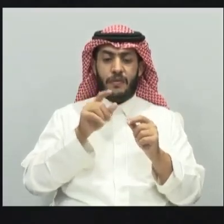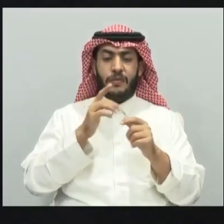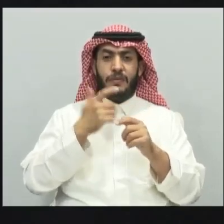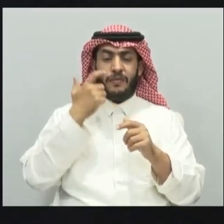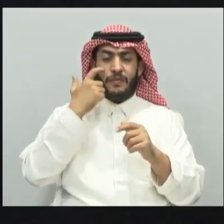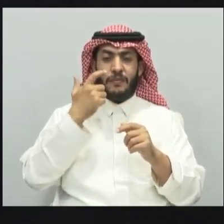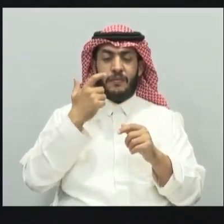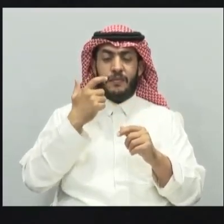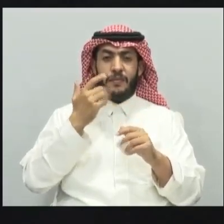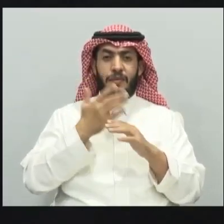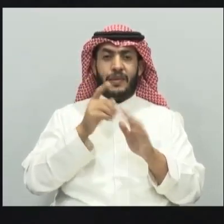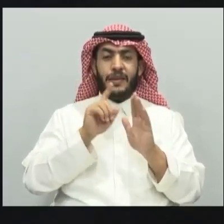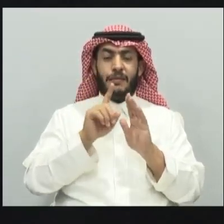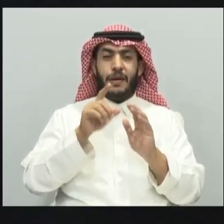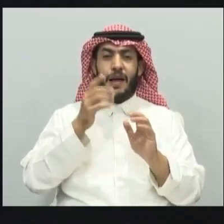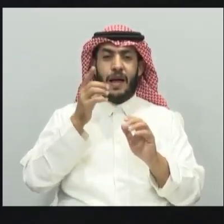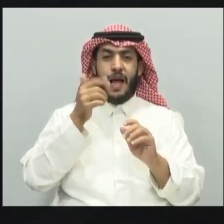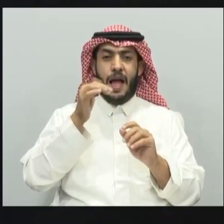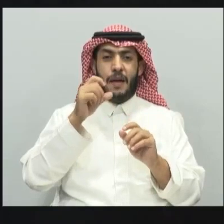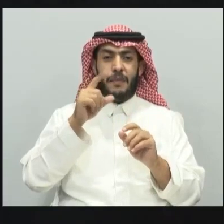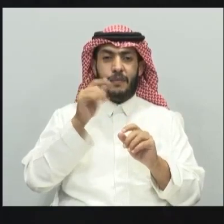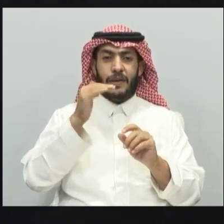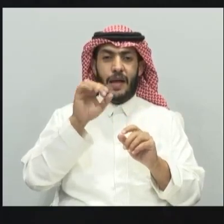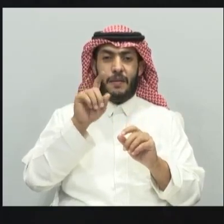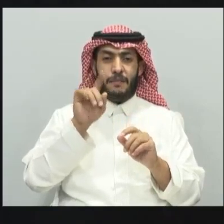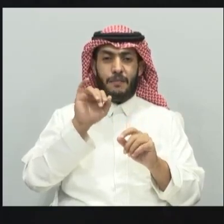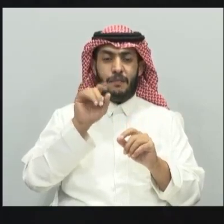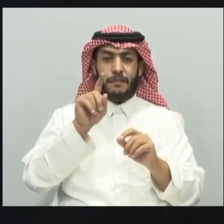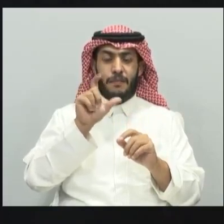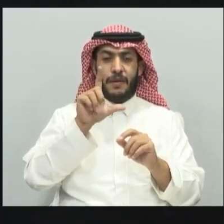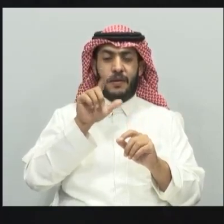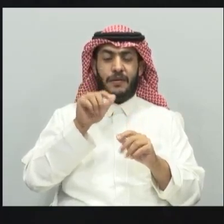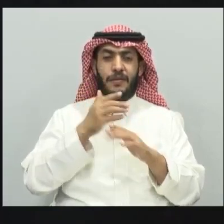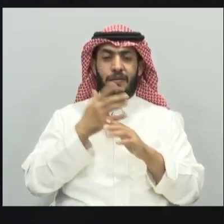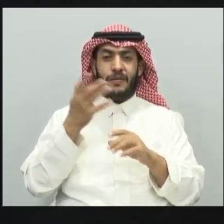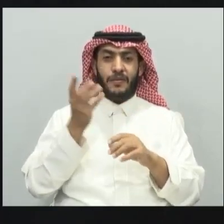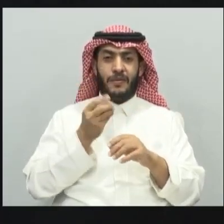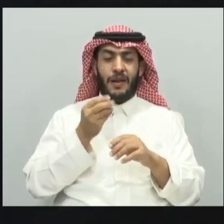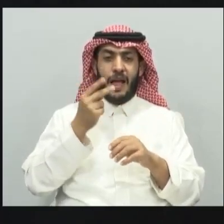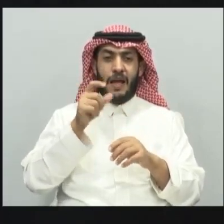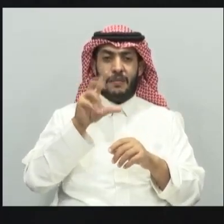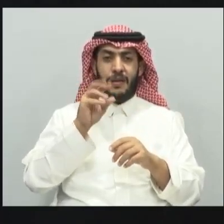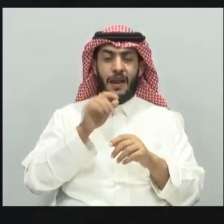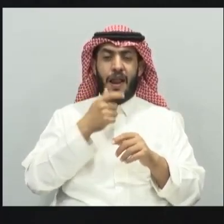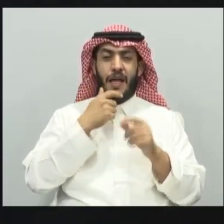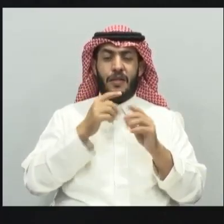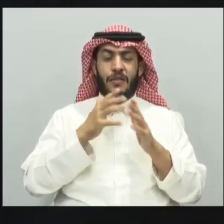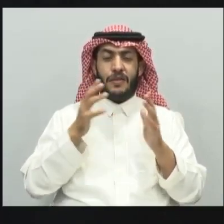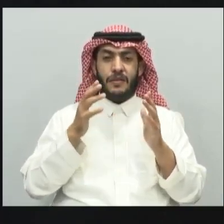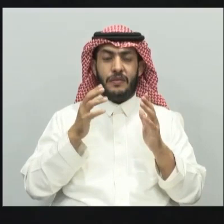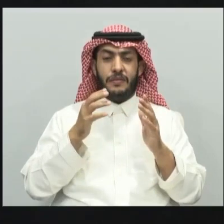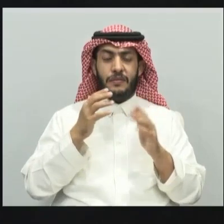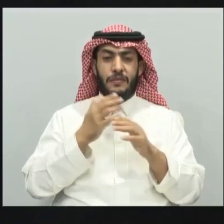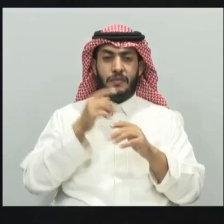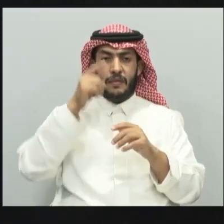يروى ان الامام احمد بن حنبل رحمه الله تعالى لقن ابنه عبد الله احاديث كثيره